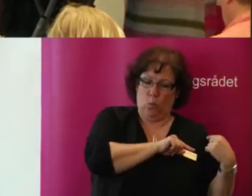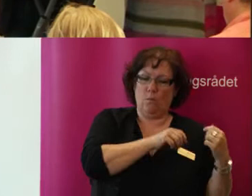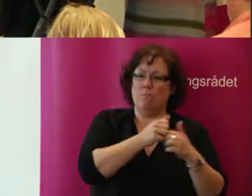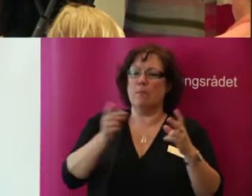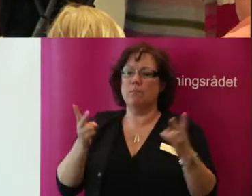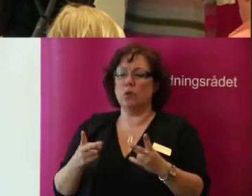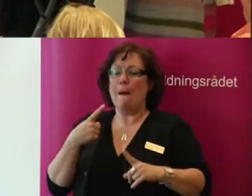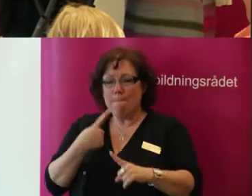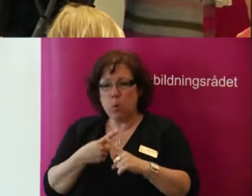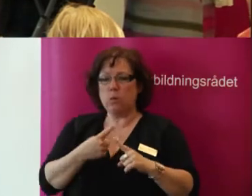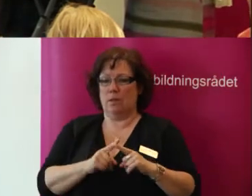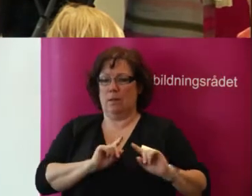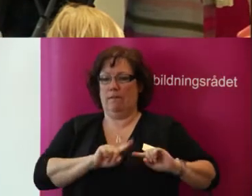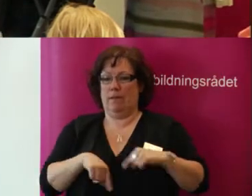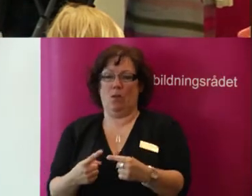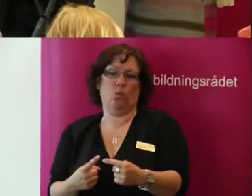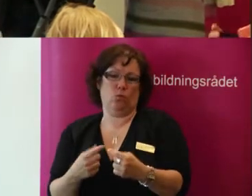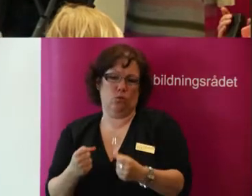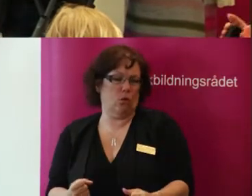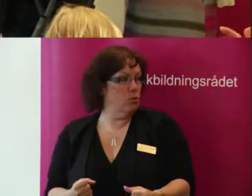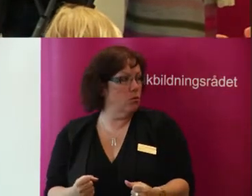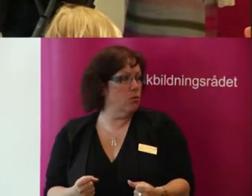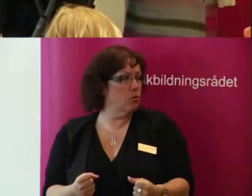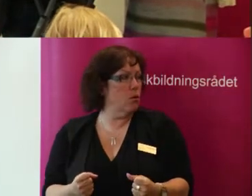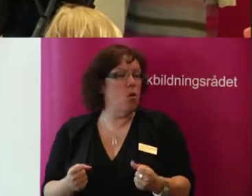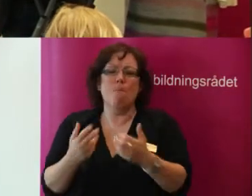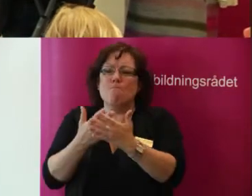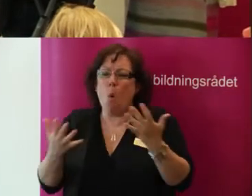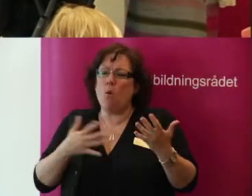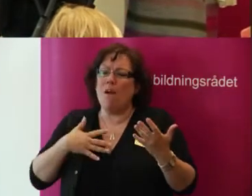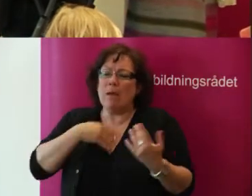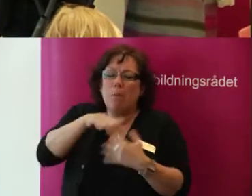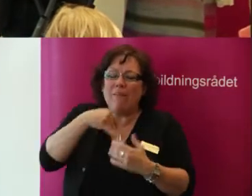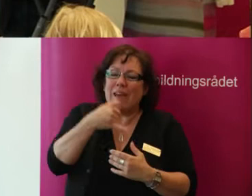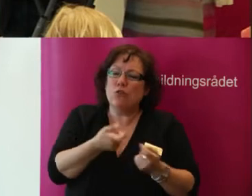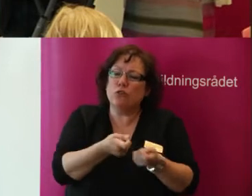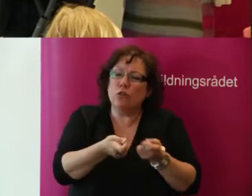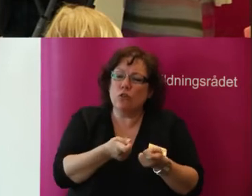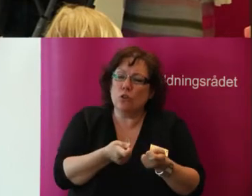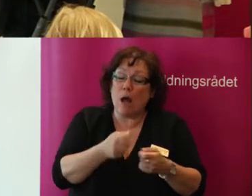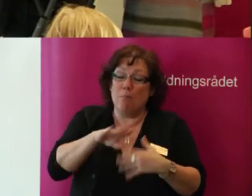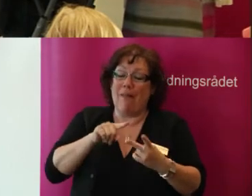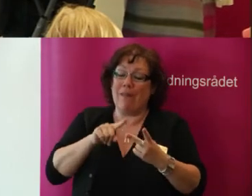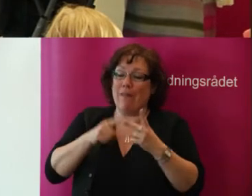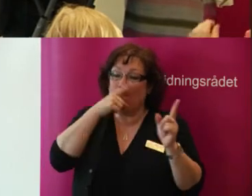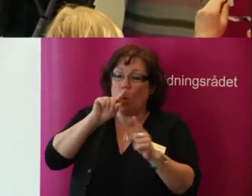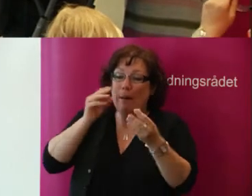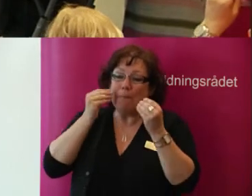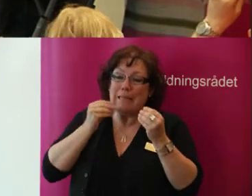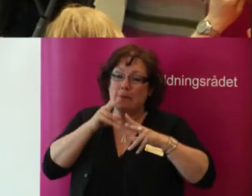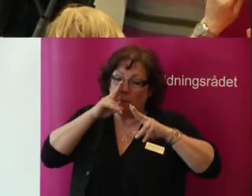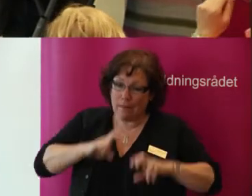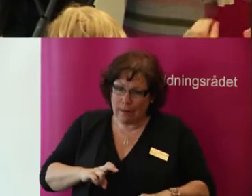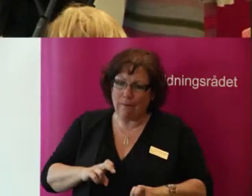positiv traditionstyngd. Men den här vill många krafter gå in och styra i. Bland annat så har Folkbildningsutredningen sagt att man